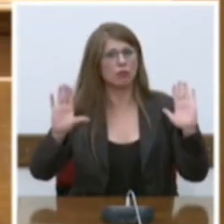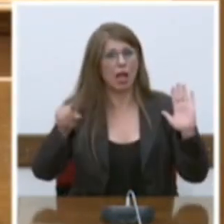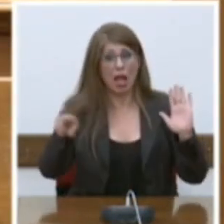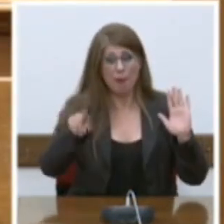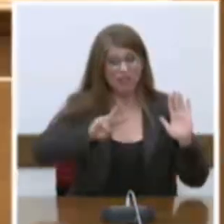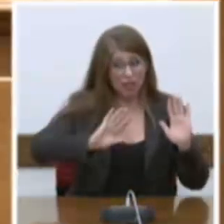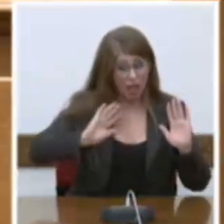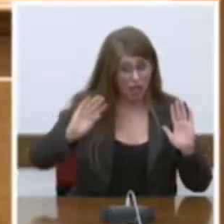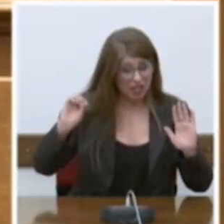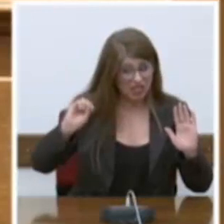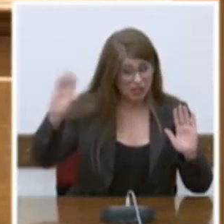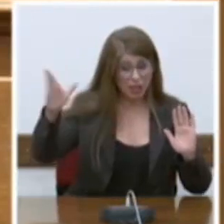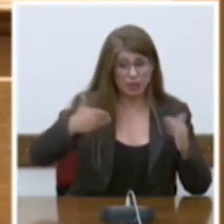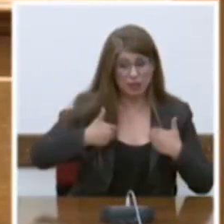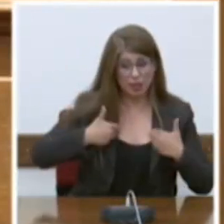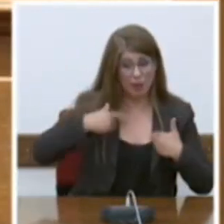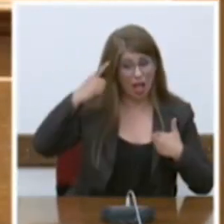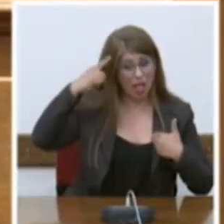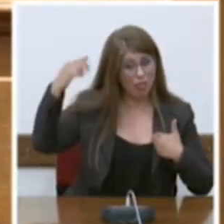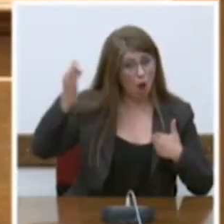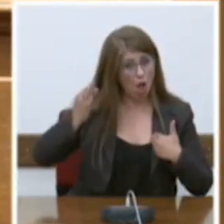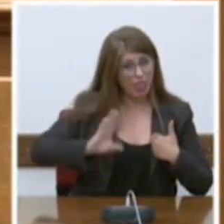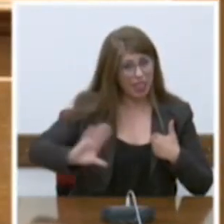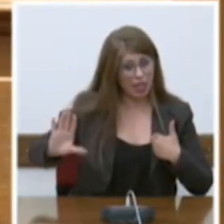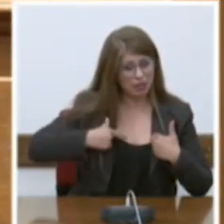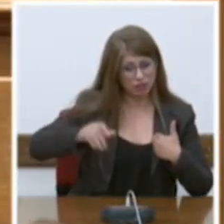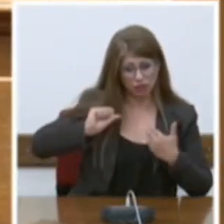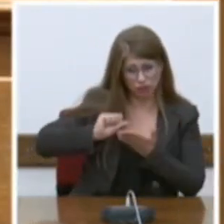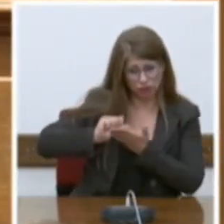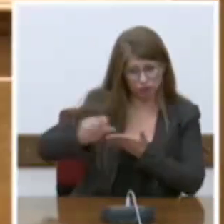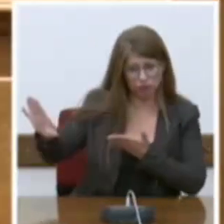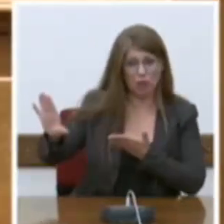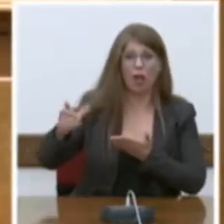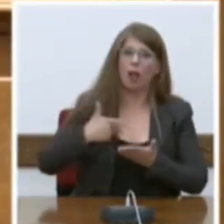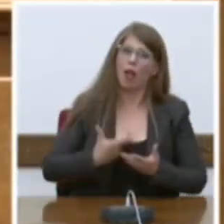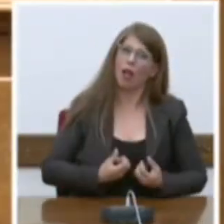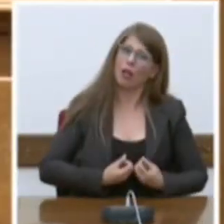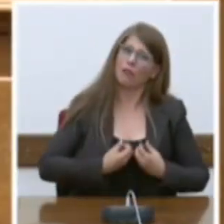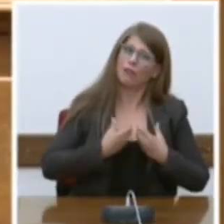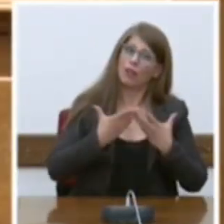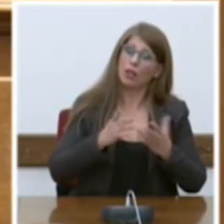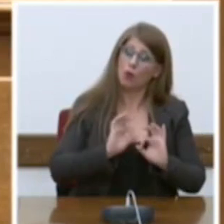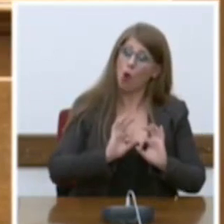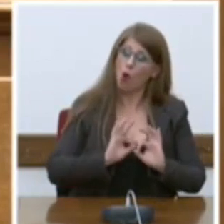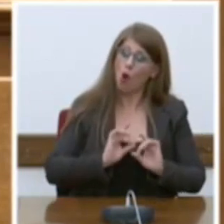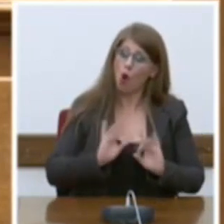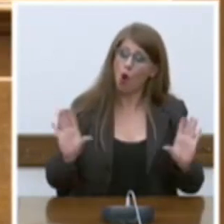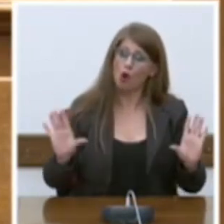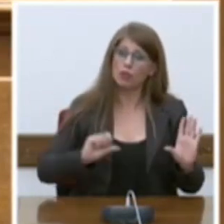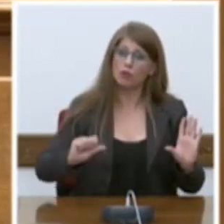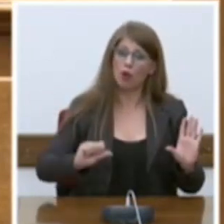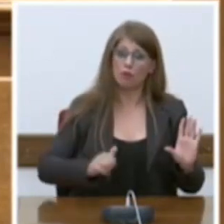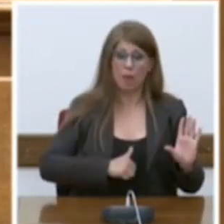ξένες προς εμάς ιδεολογίες, ταυτόχρονα όμως εκφράζουμε δίχως δισταγμό και με